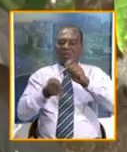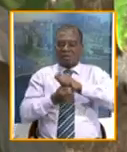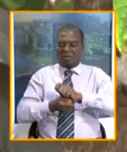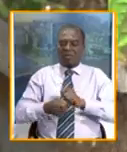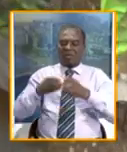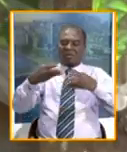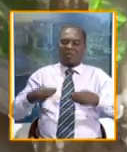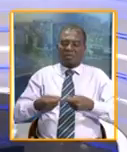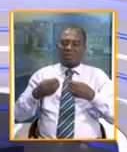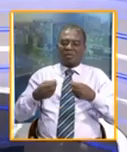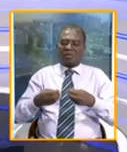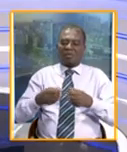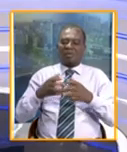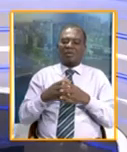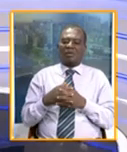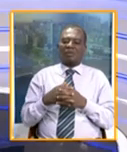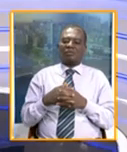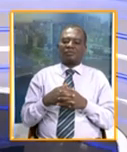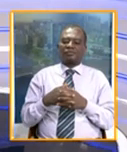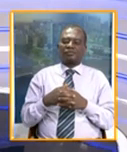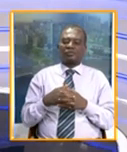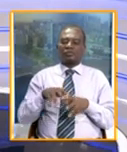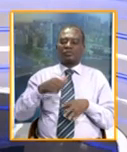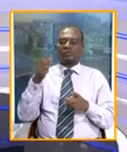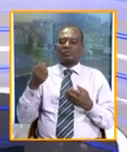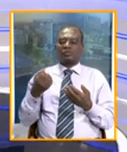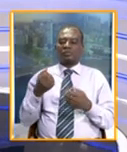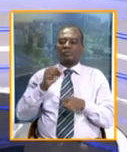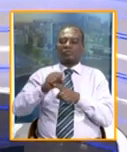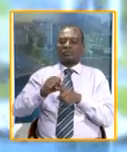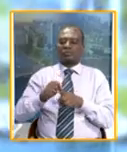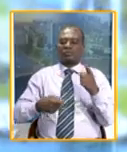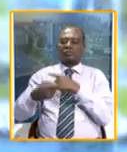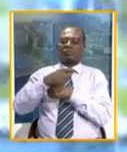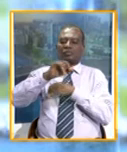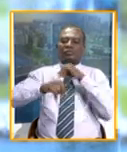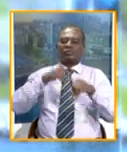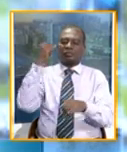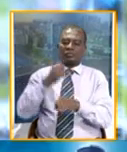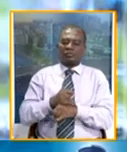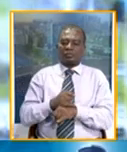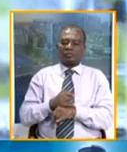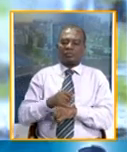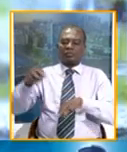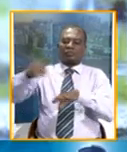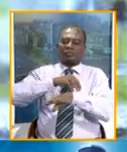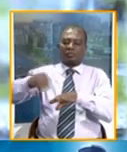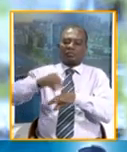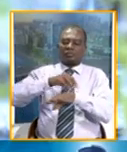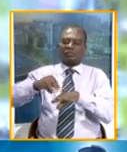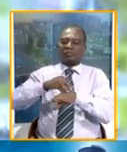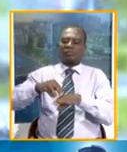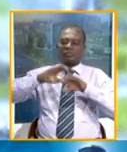produits agricoles. Un tout autre sujet à présent, la journée internationale des mathématiques